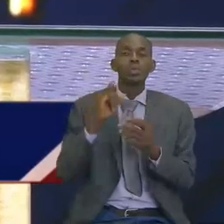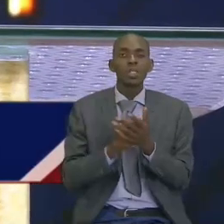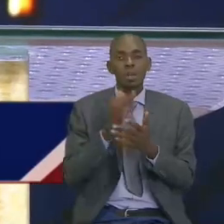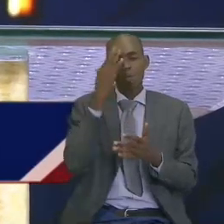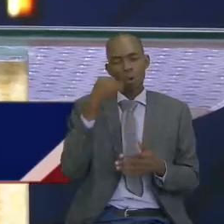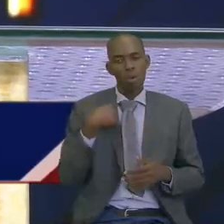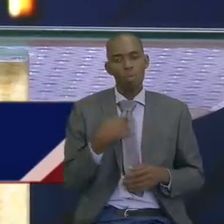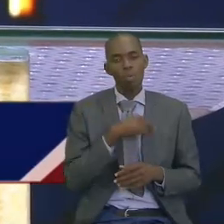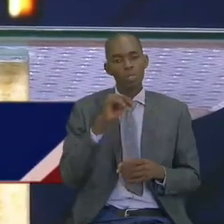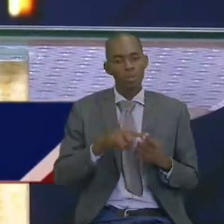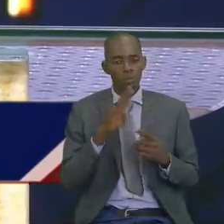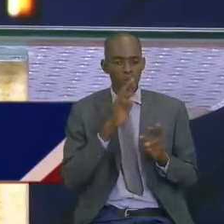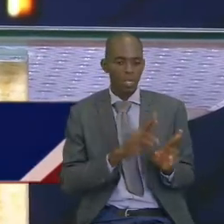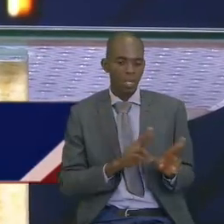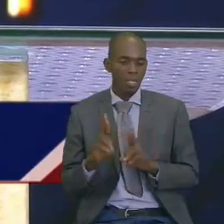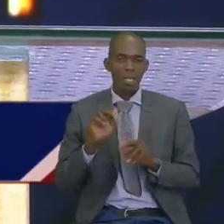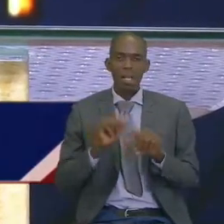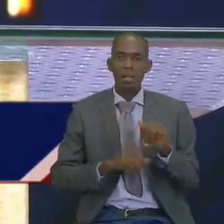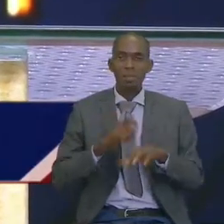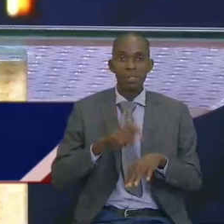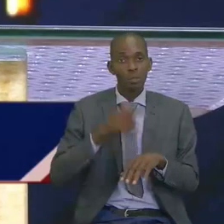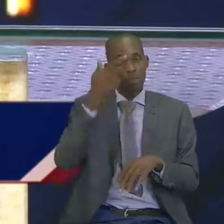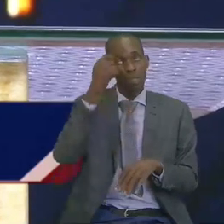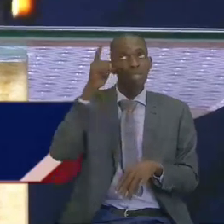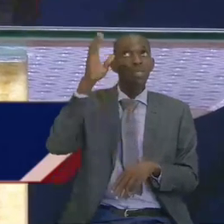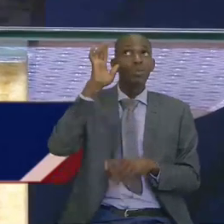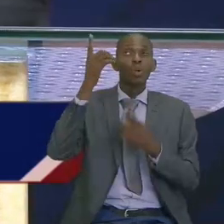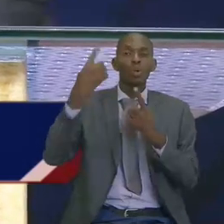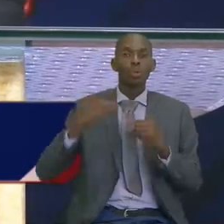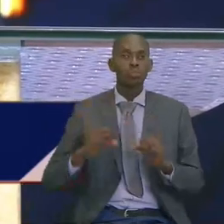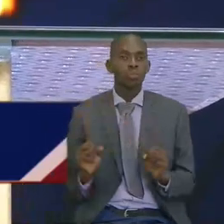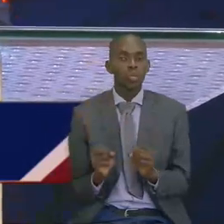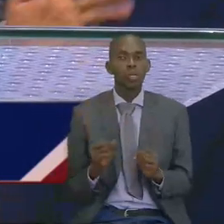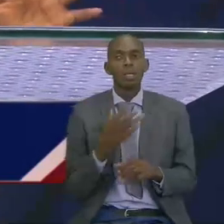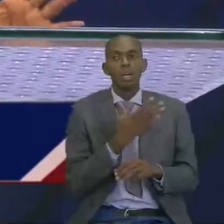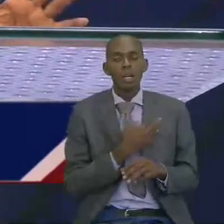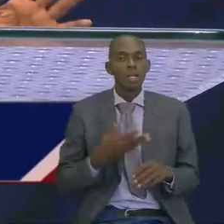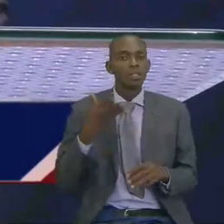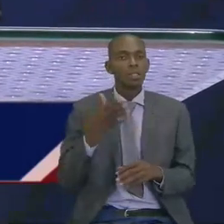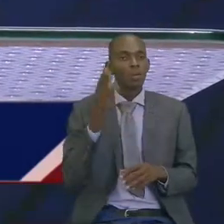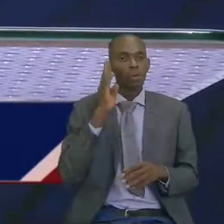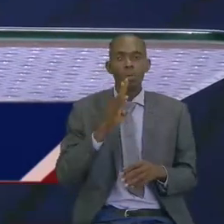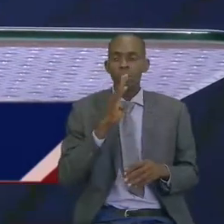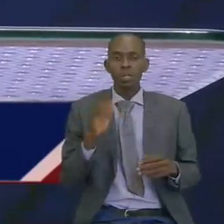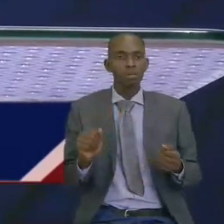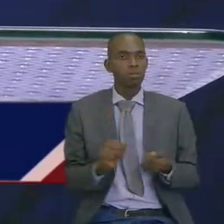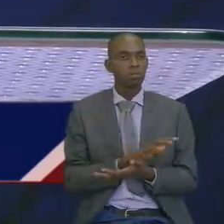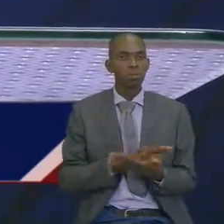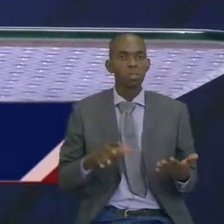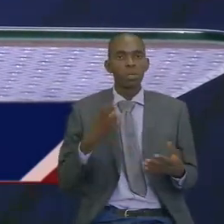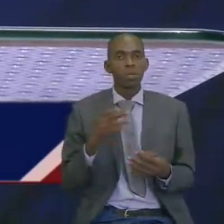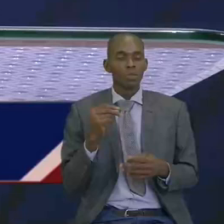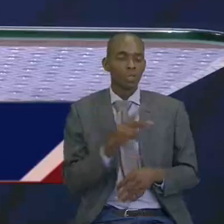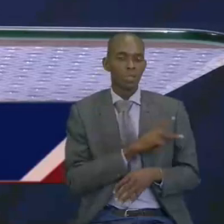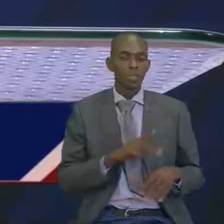moment parce qu'il viendra soudainement et puis il y aura l'écrasement du royaume de la